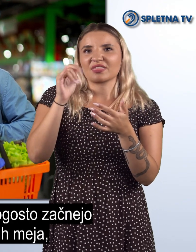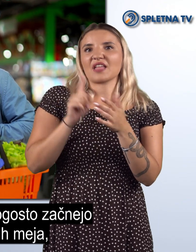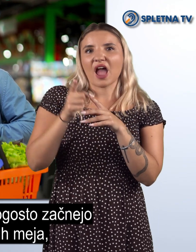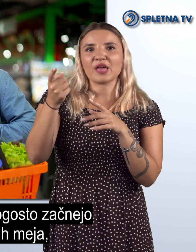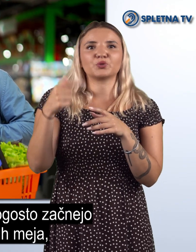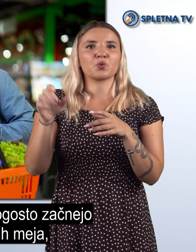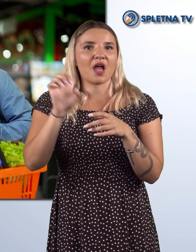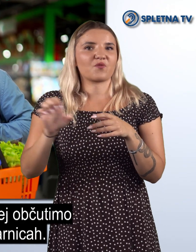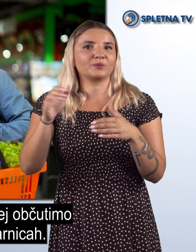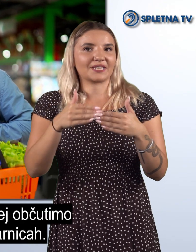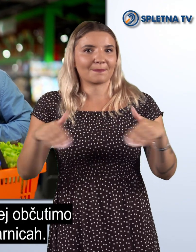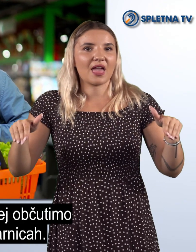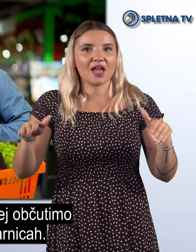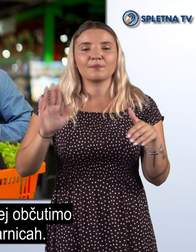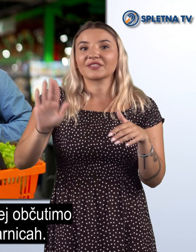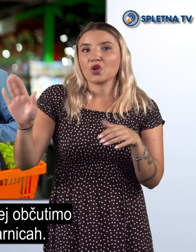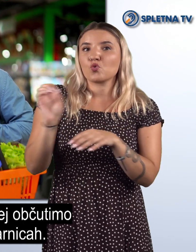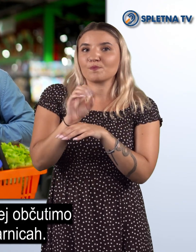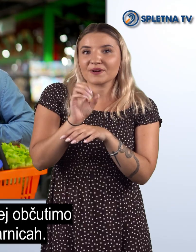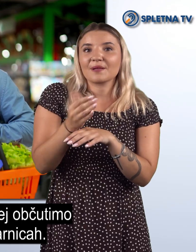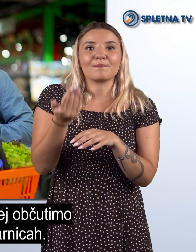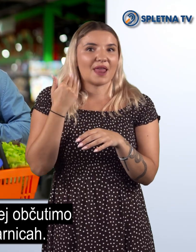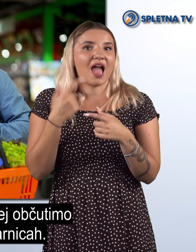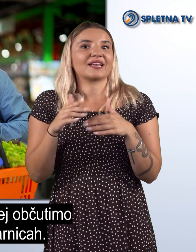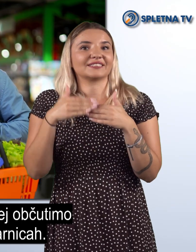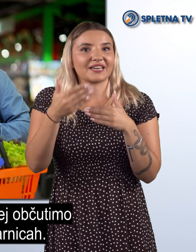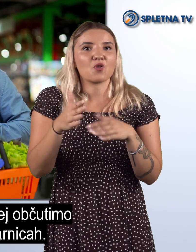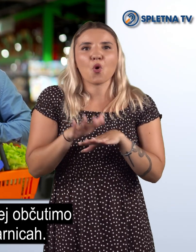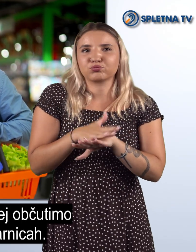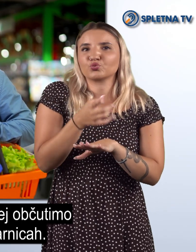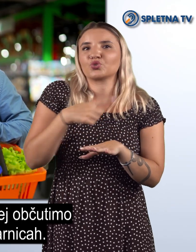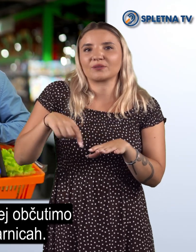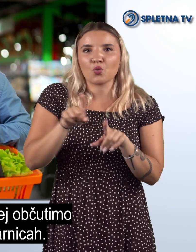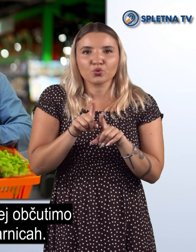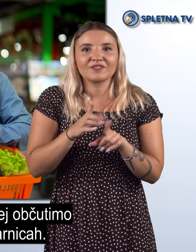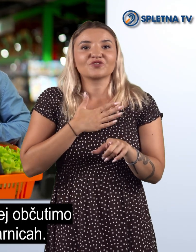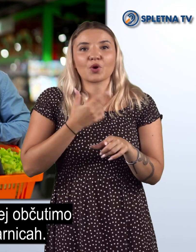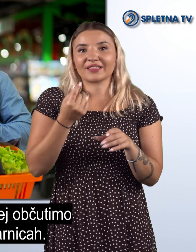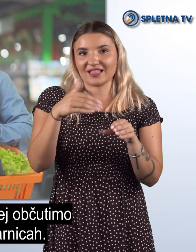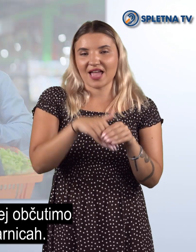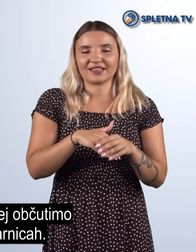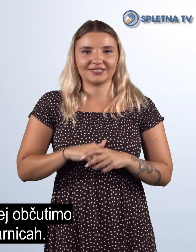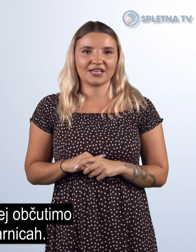od evropskih meja, njihov vpliv prej ali slej občutimo tudi v svojih denarnicah.